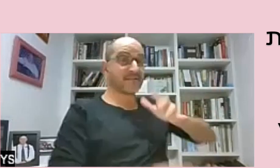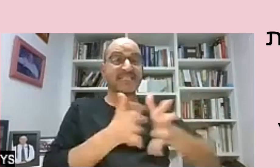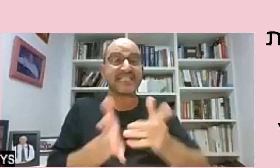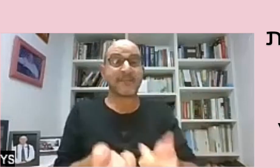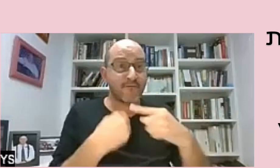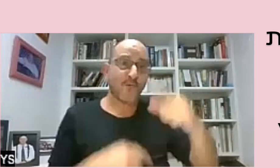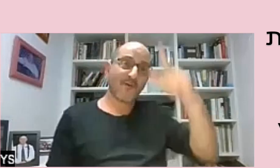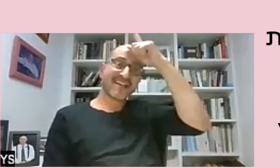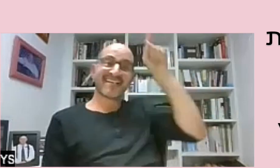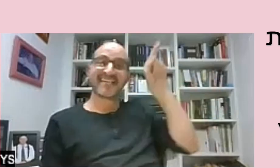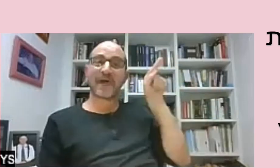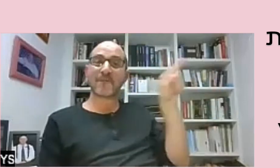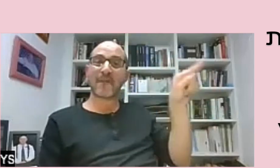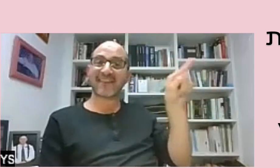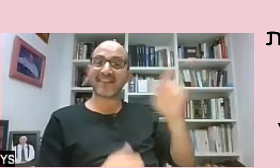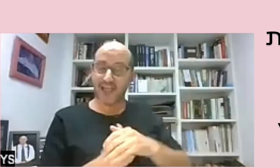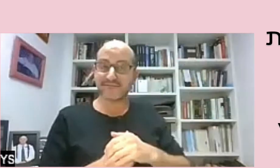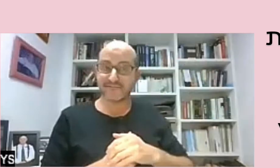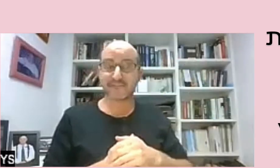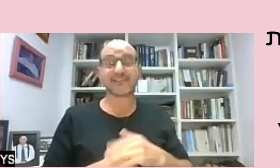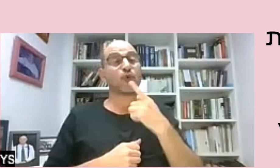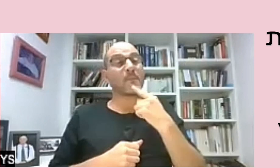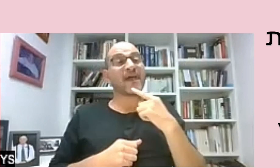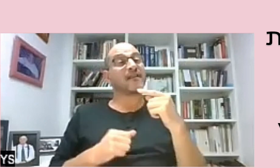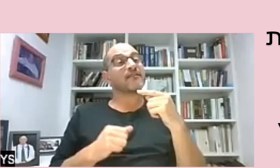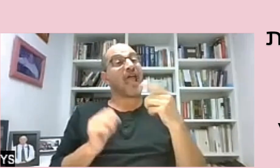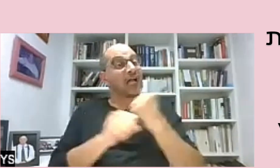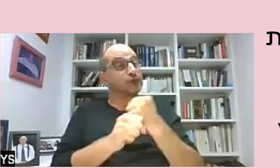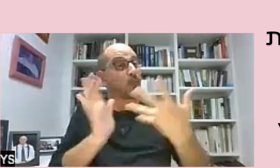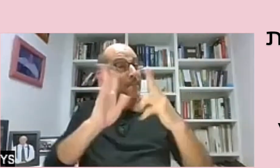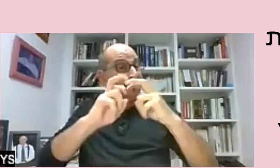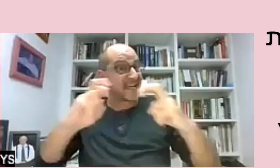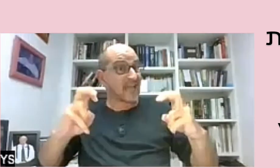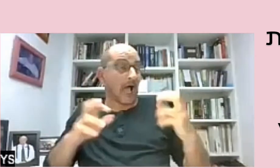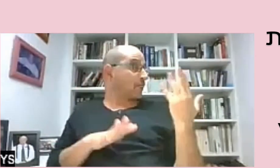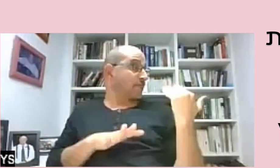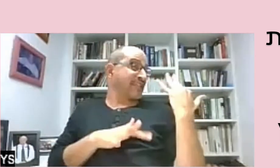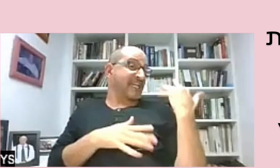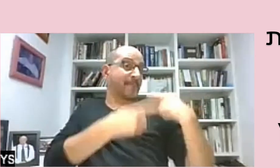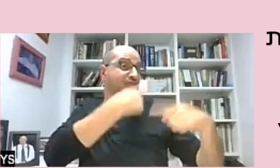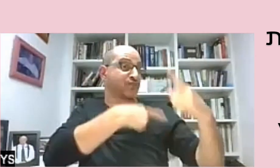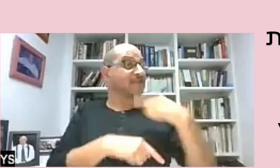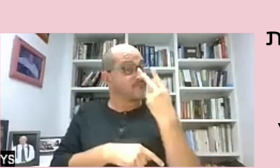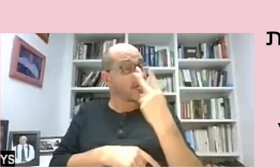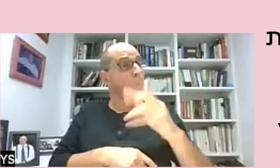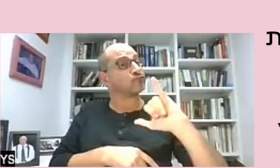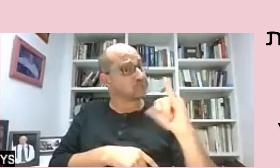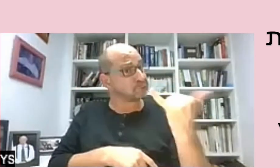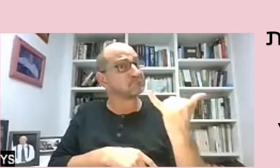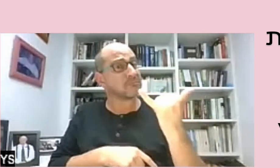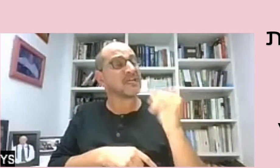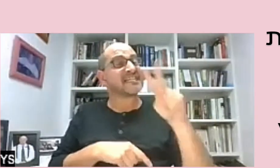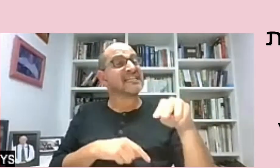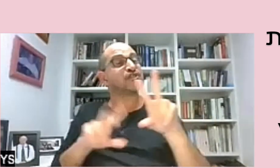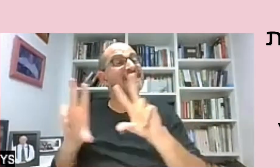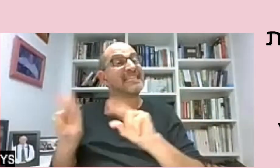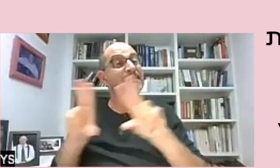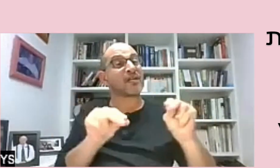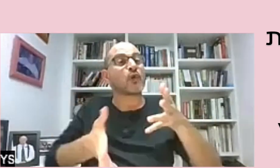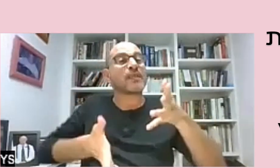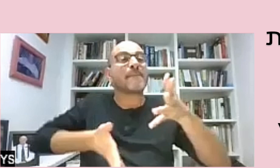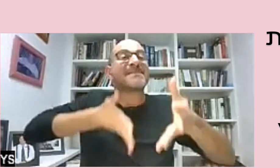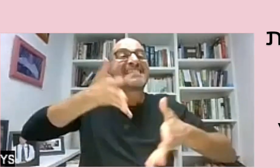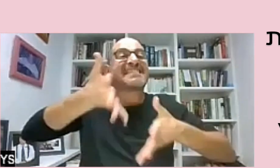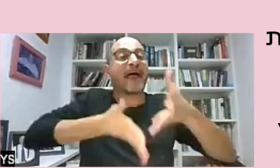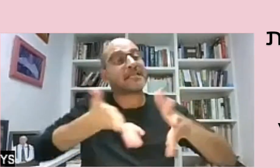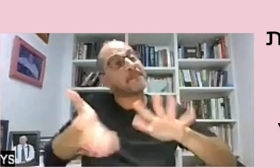מעניין. אז מאיפה זה בא? זה גם בא משפת הסימן הגרמנית. זאת אומרת שעשו מחקר לפני כמה שנים וראו שכן,